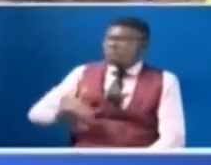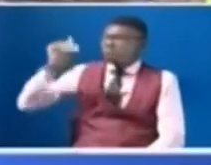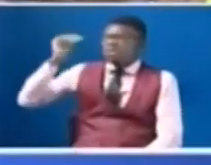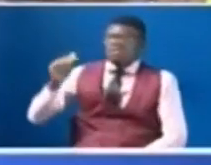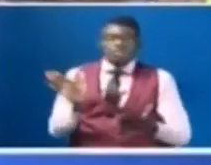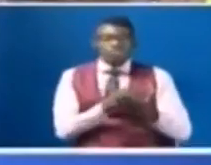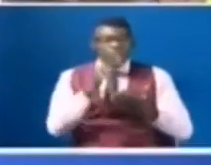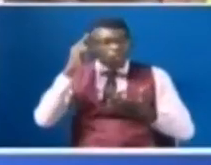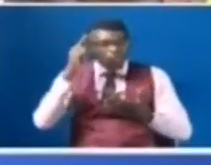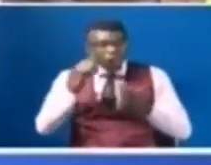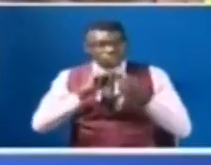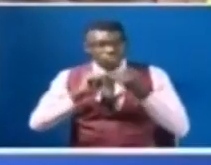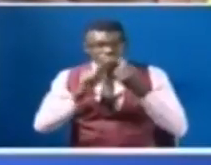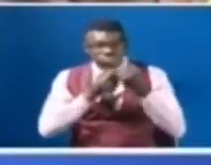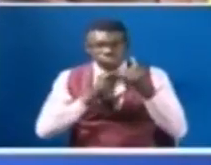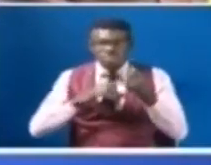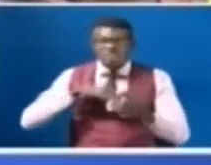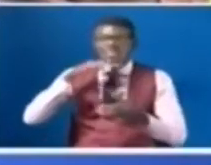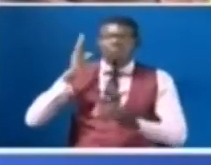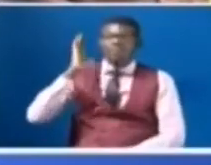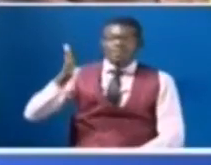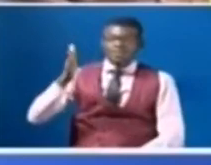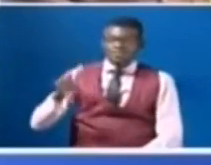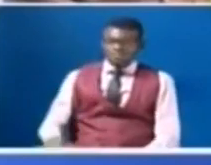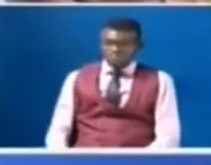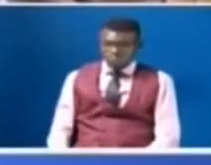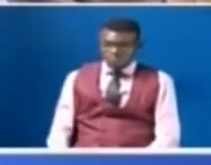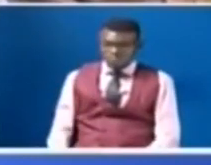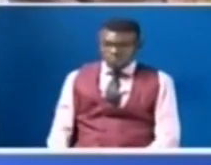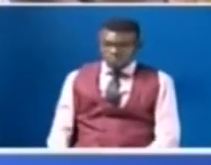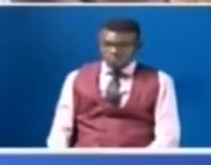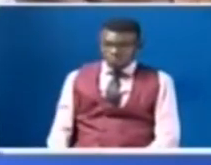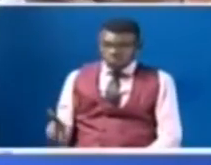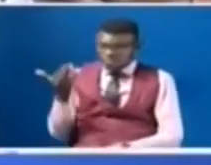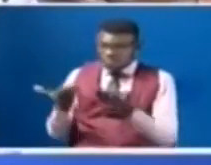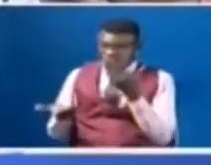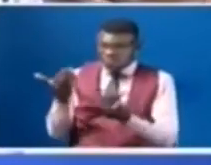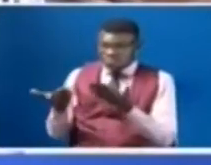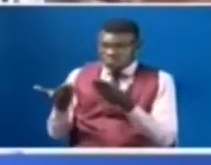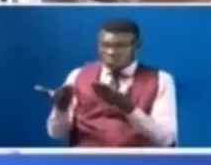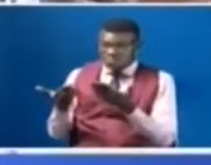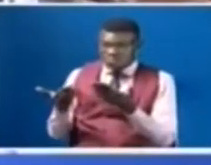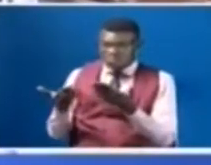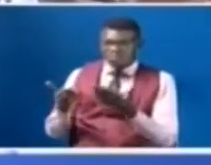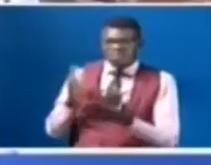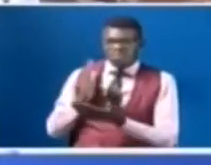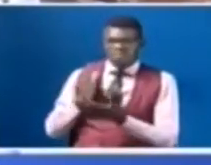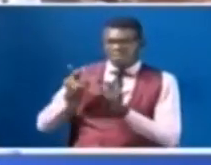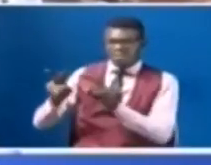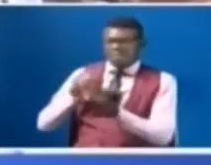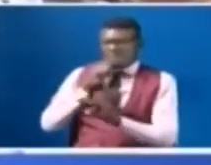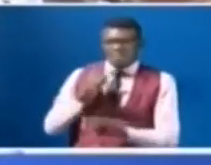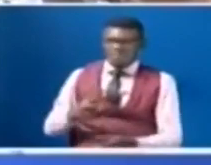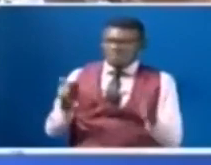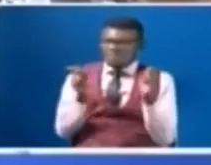dunia. Pengine mwanamke akurushia jambo fulani. Ni kama yeye mume, naona kama linakuuma kabisa. So kwa